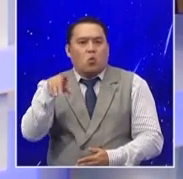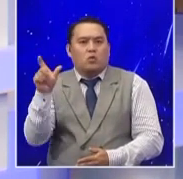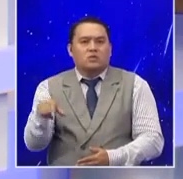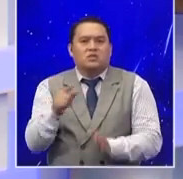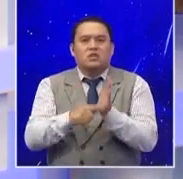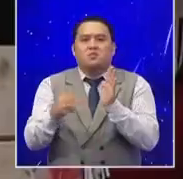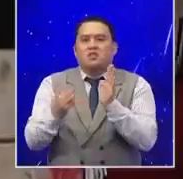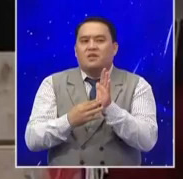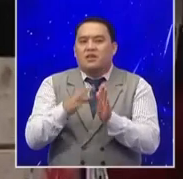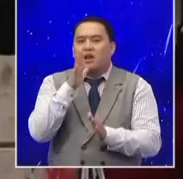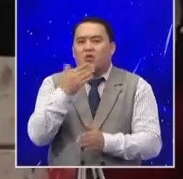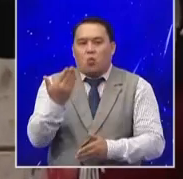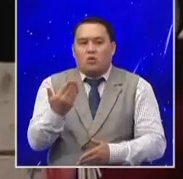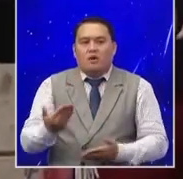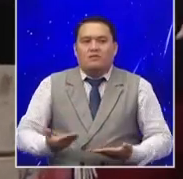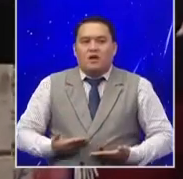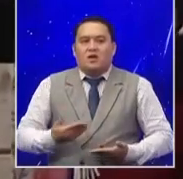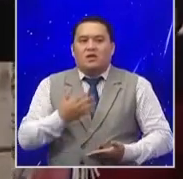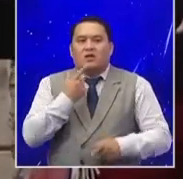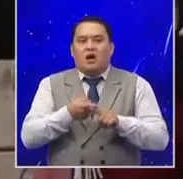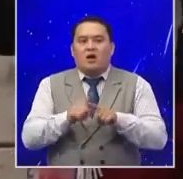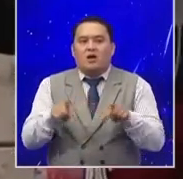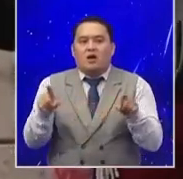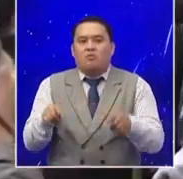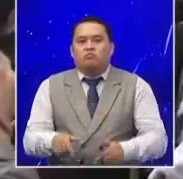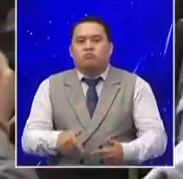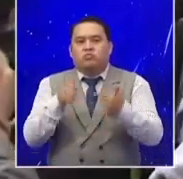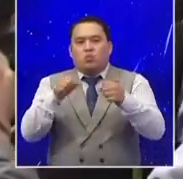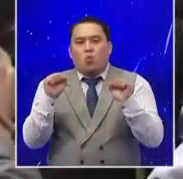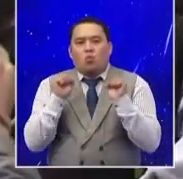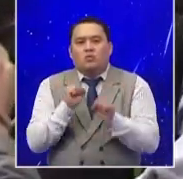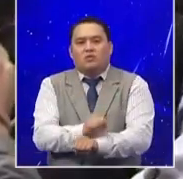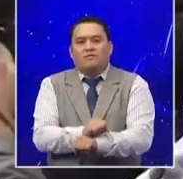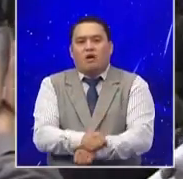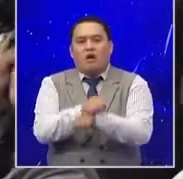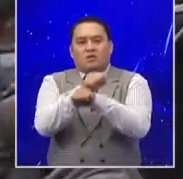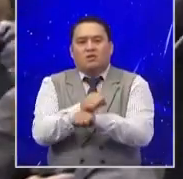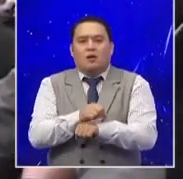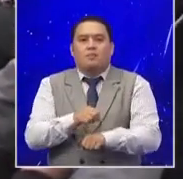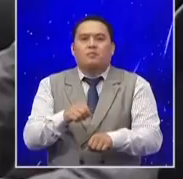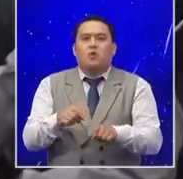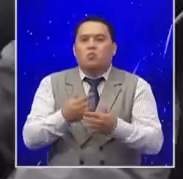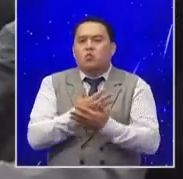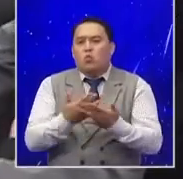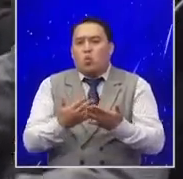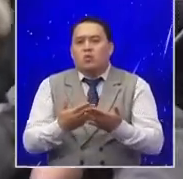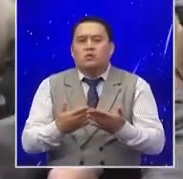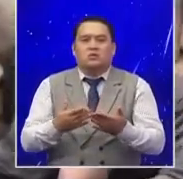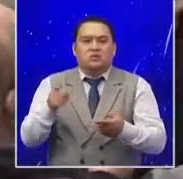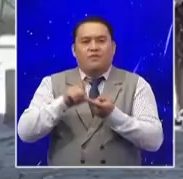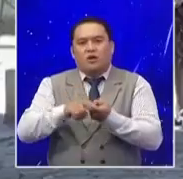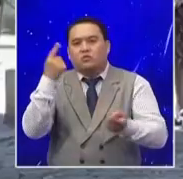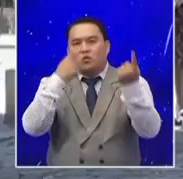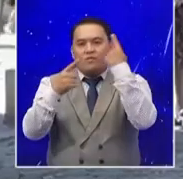свои 79 все еще выходит на экстравагантные акции протеста. Коллекцию предоставил Ли Прайс, который много лет собирал связанные